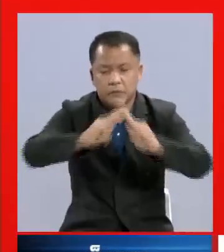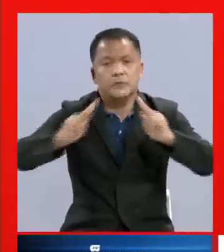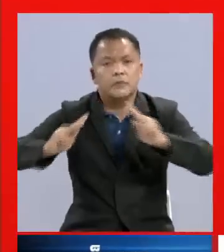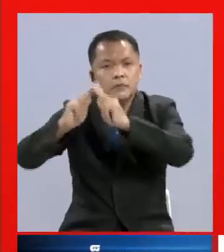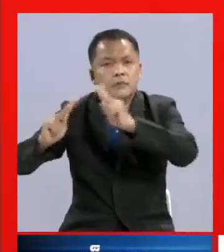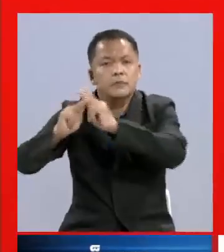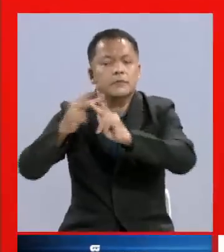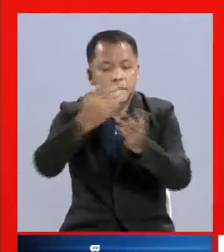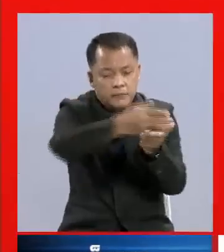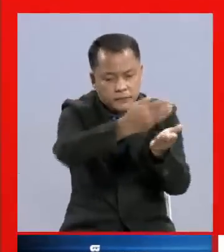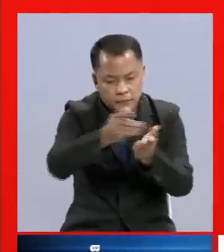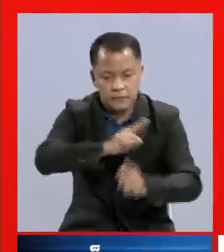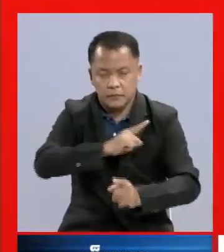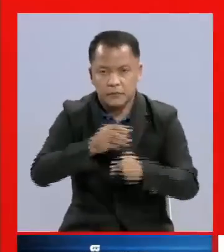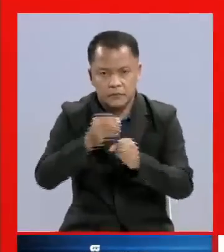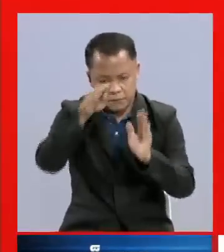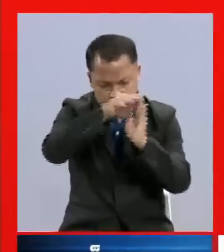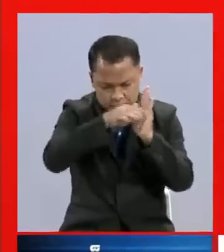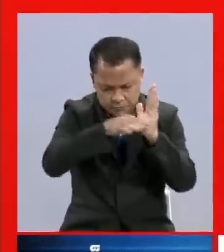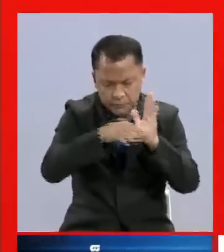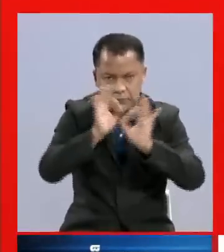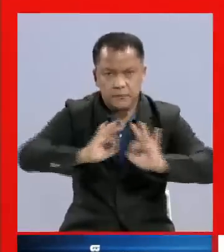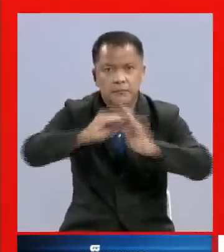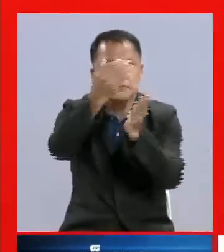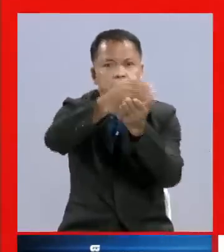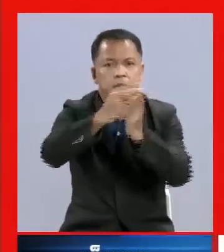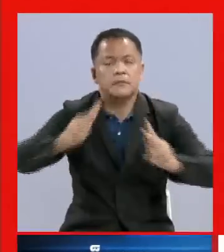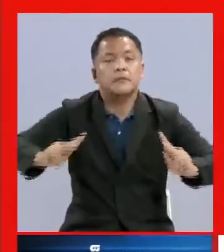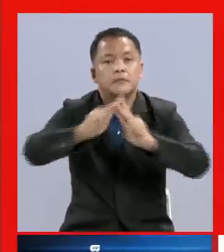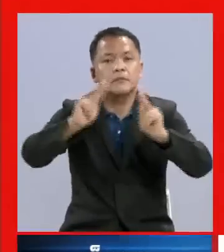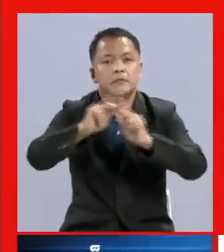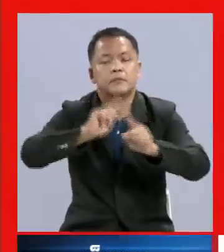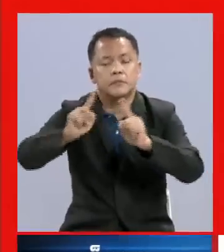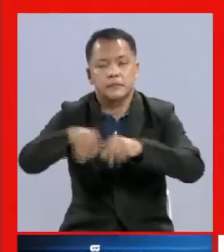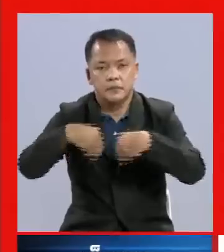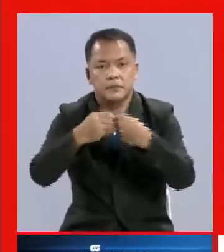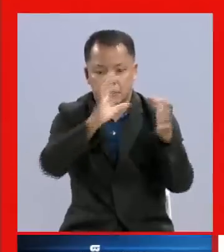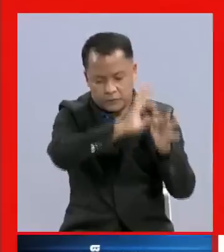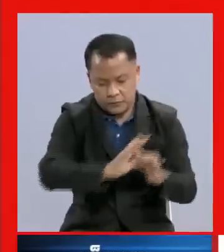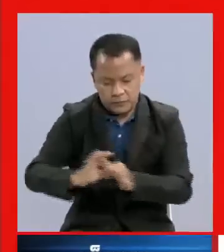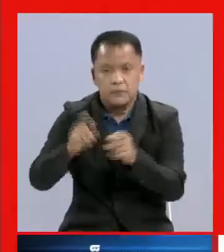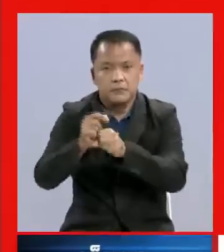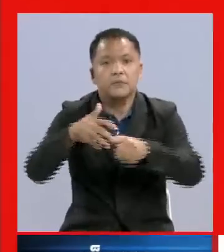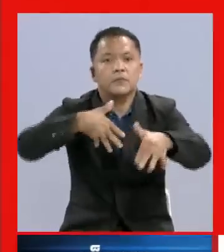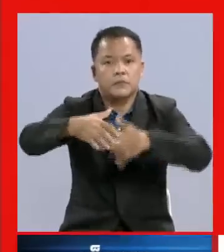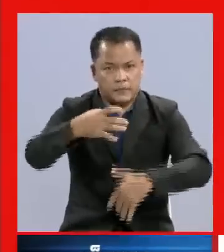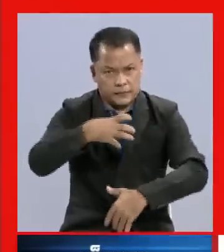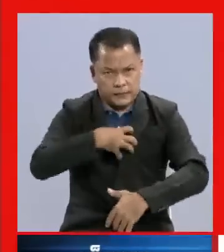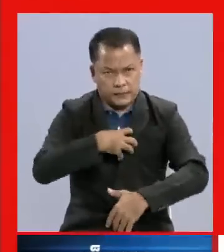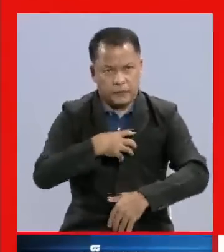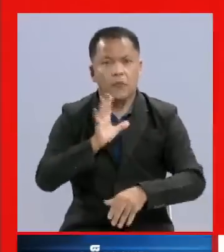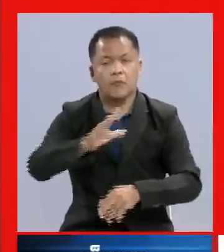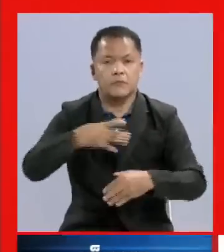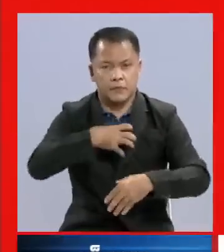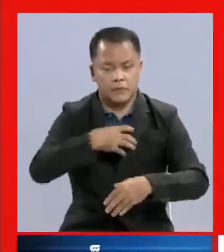พอแบ่งเรียบร้อยแล้วเนี่ยจะต้องมาพิจารณารายละเอียดกันอีกว่าไอ้แบ่งกระทรวงต่างๆเนี่ยมันจะต้องสอดคล้องกับสิ่งที่ประชาชนต้องการด้วย